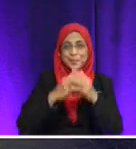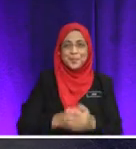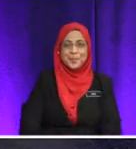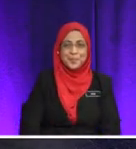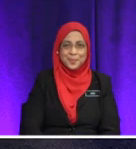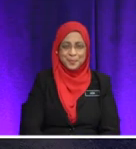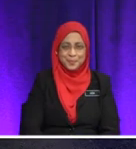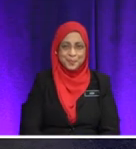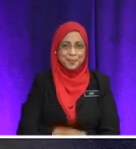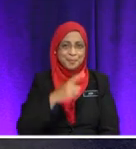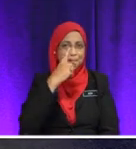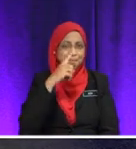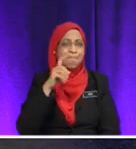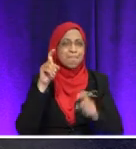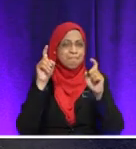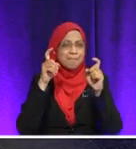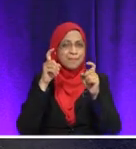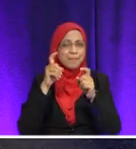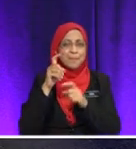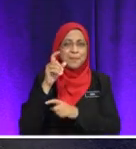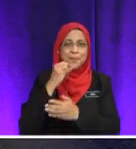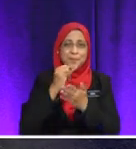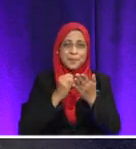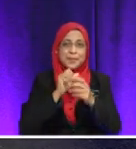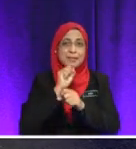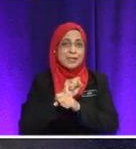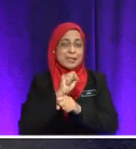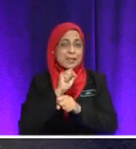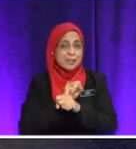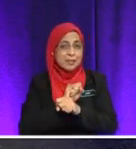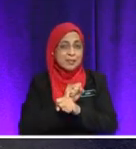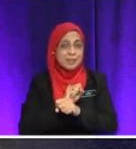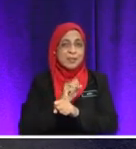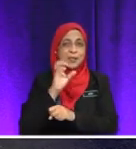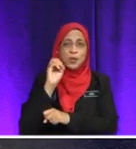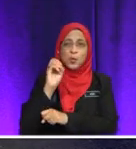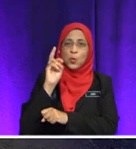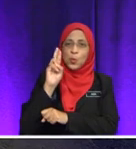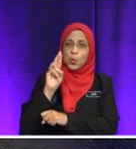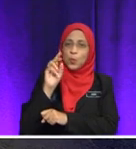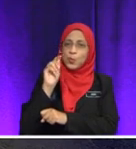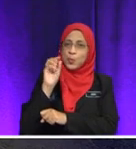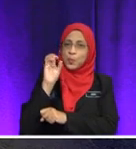untuk topik lukisan kerja lukisan ortografi